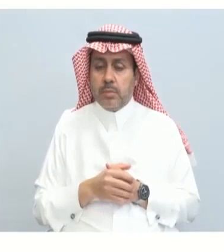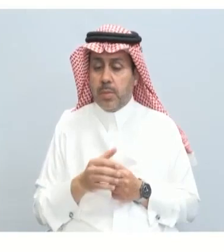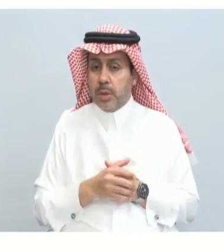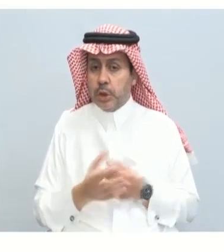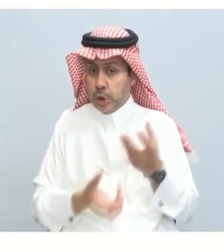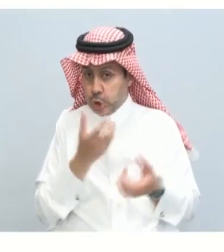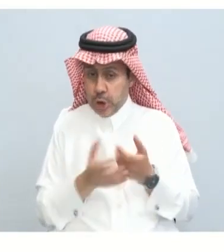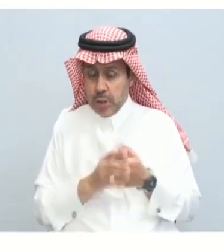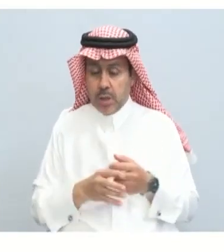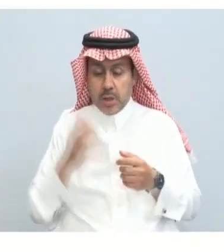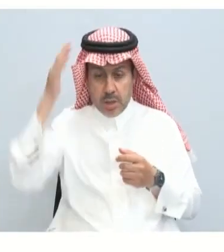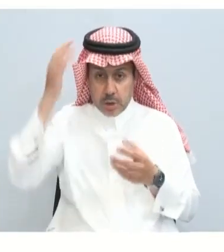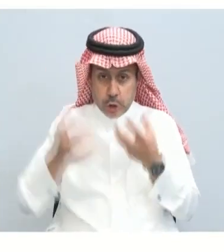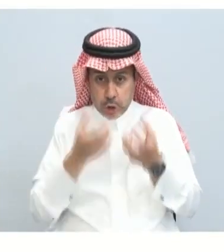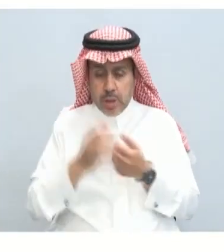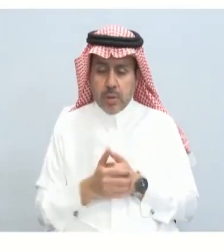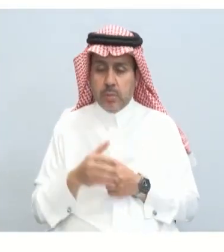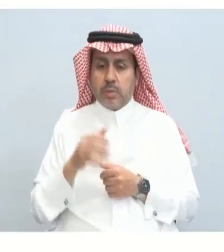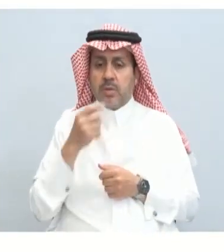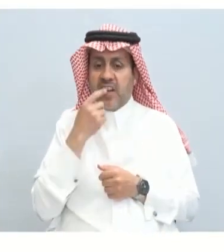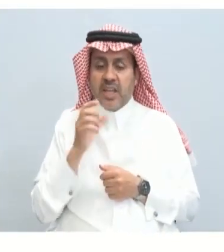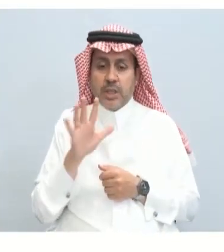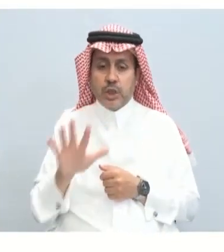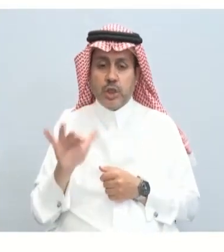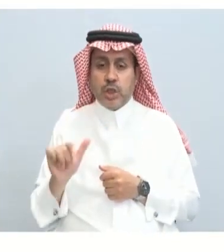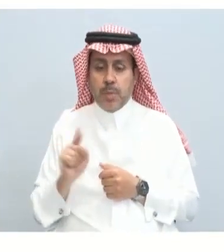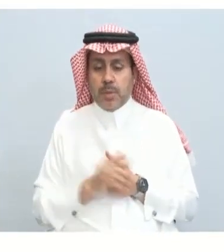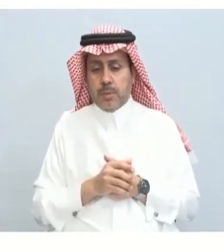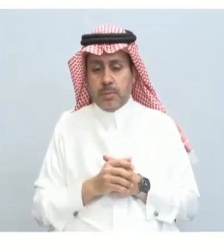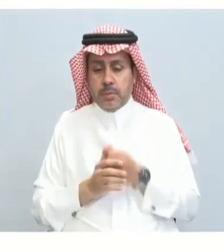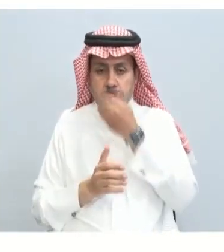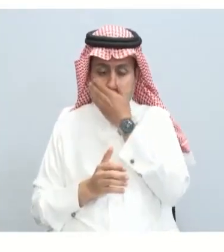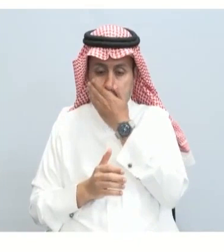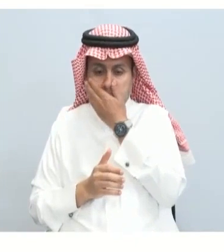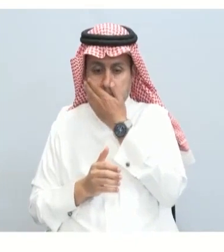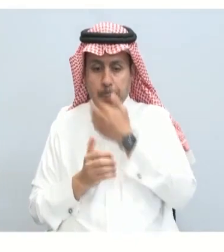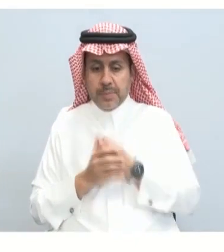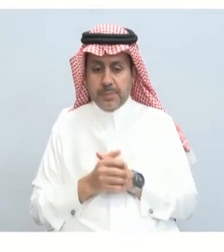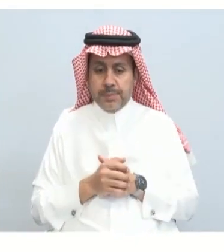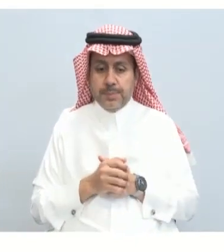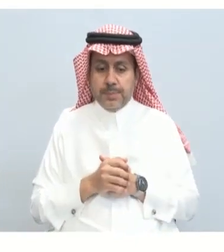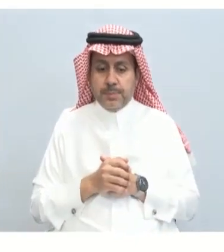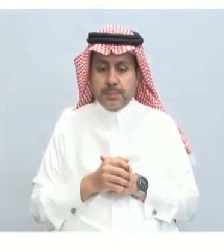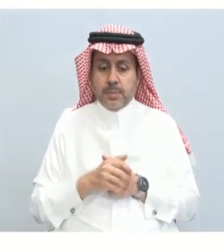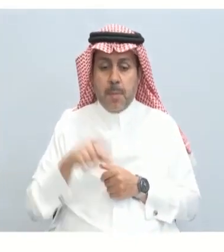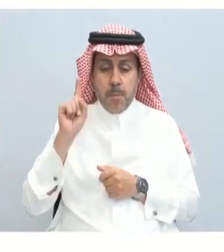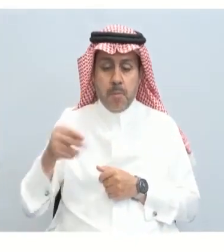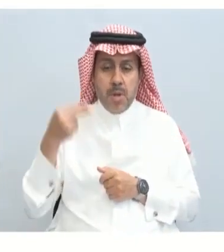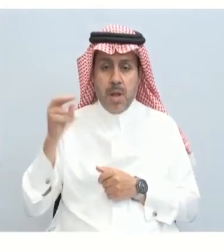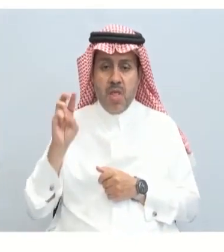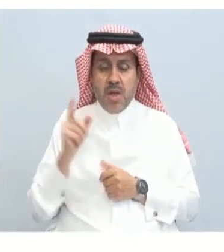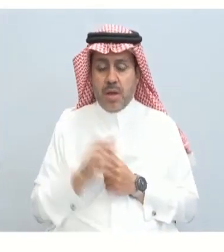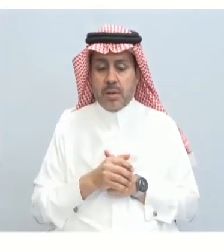وازمه لفظ اشتعل اشتعل طيب قالوا لنا من بعثنا من مرقدنا هنا الاستعاره بعثنا من